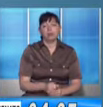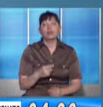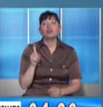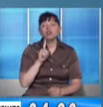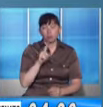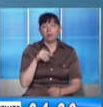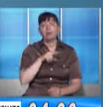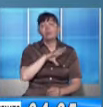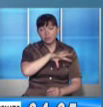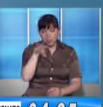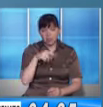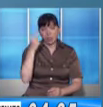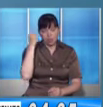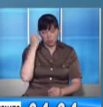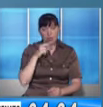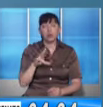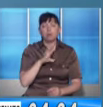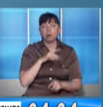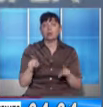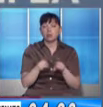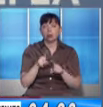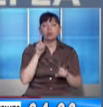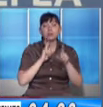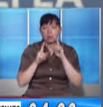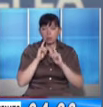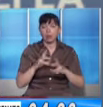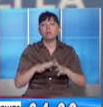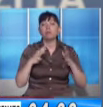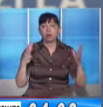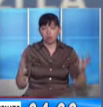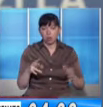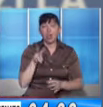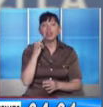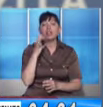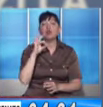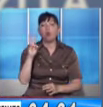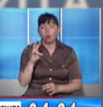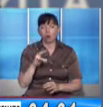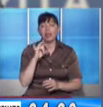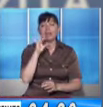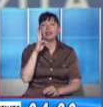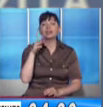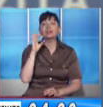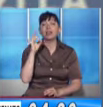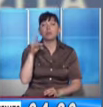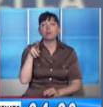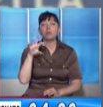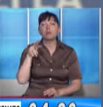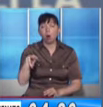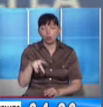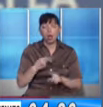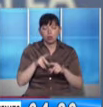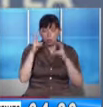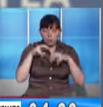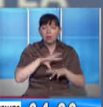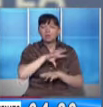ca să vă informez și pe dumneavoastră, a fost o ședință extinsă la Leon a Interpolului, care a analizat toate